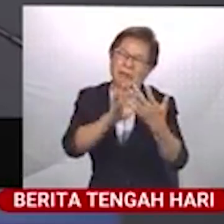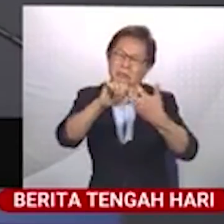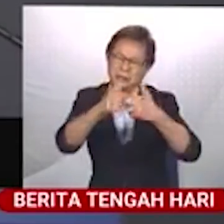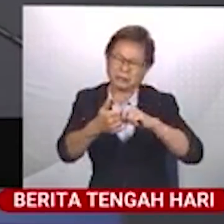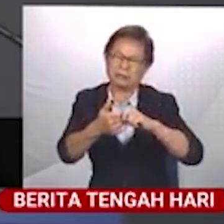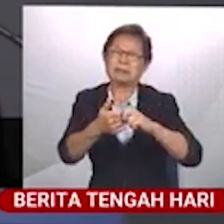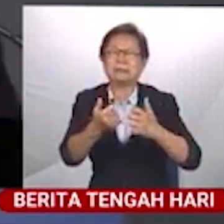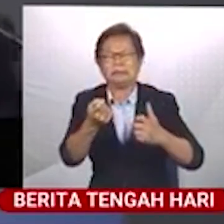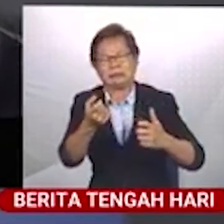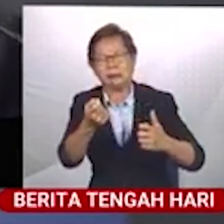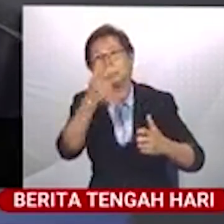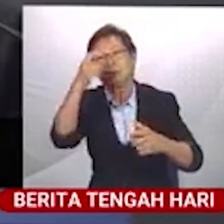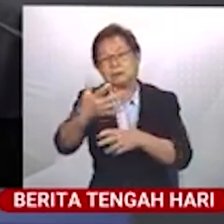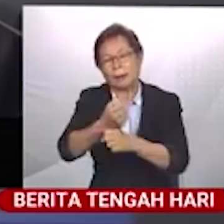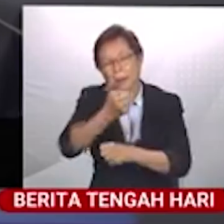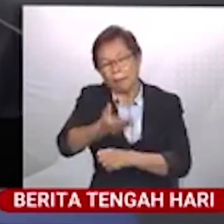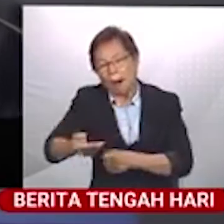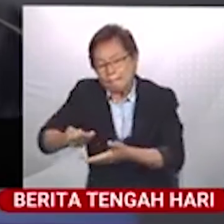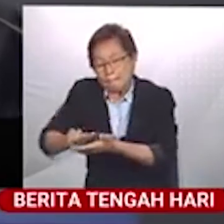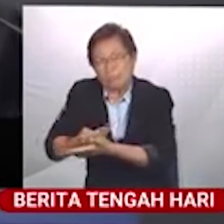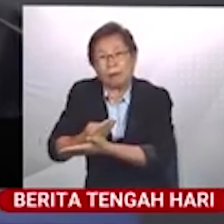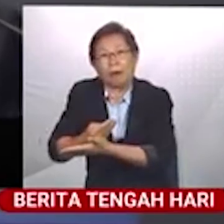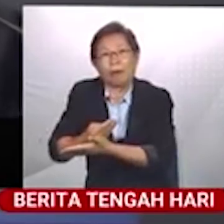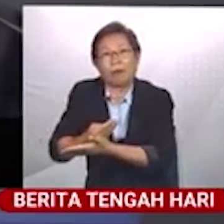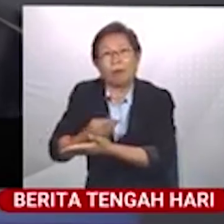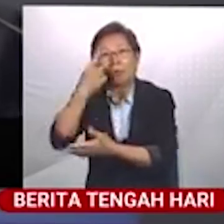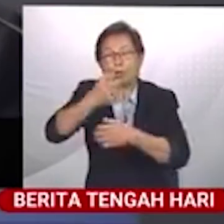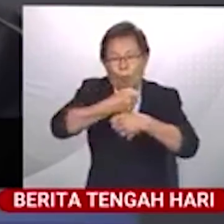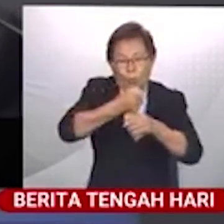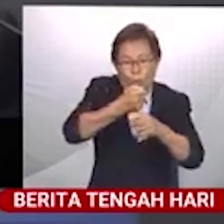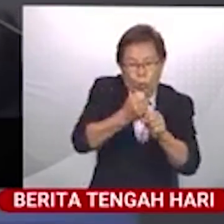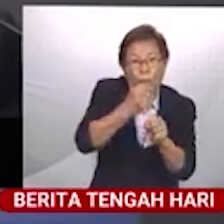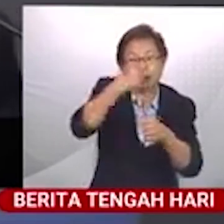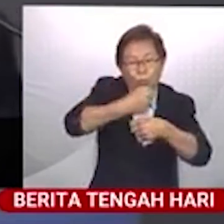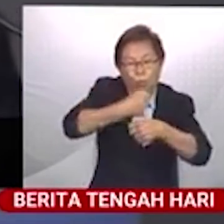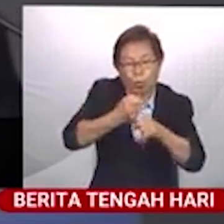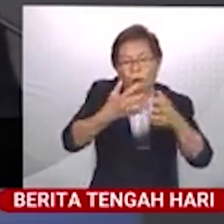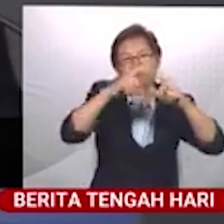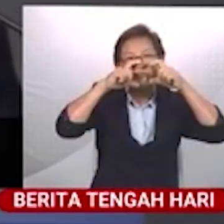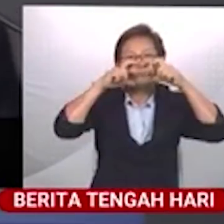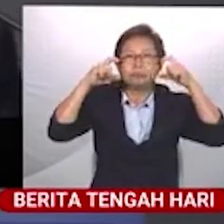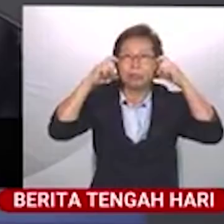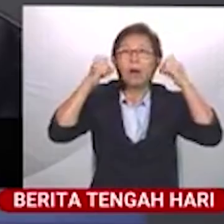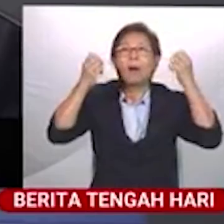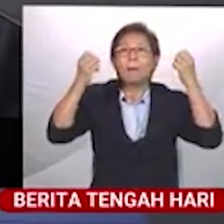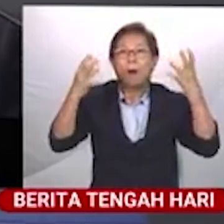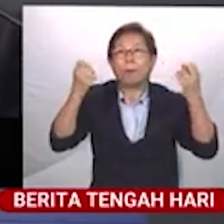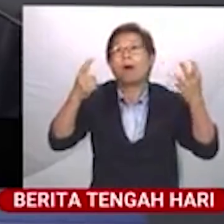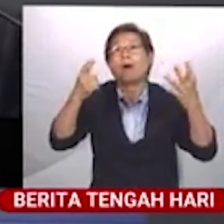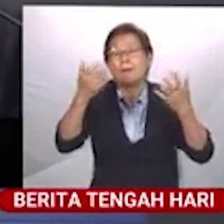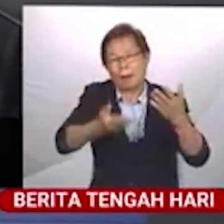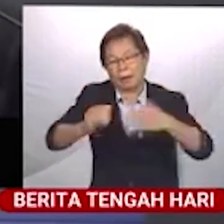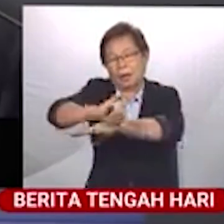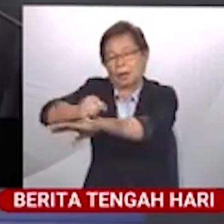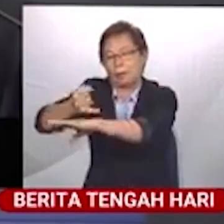ialah mendapatkan bahan mentah untuk mengeluarkan topeng yang mana sebahagian besarnya diimport daripada